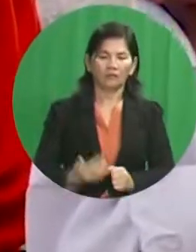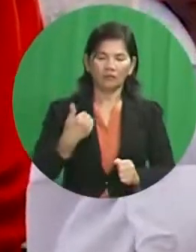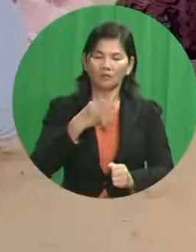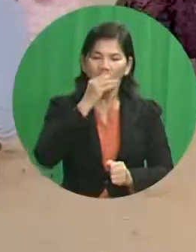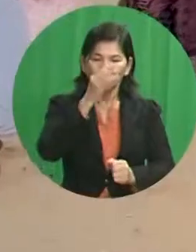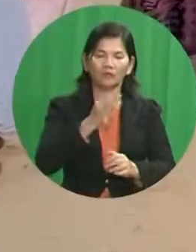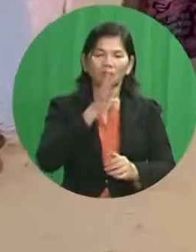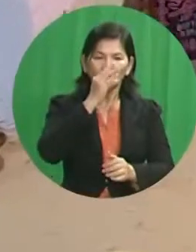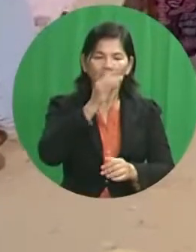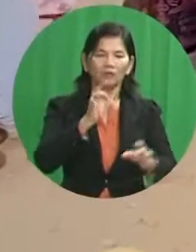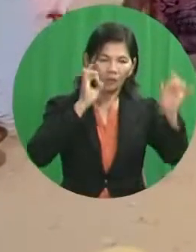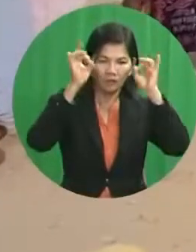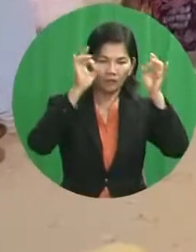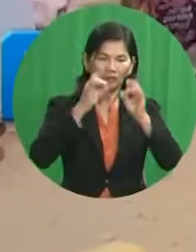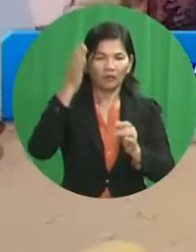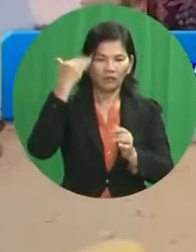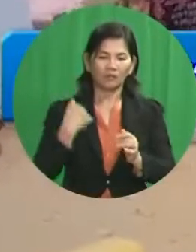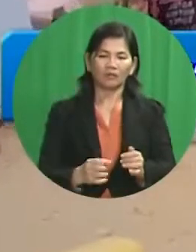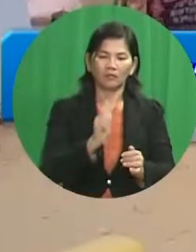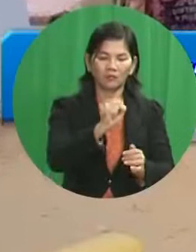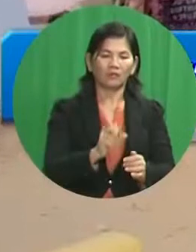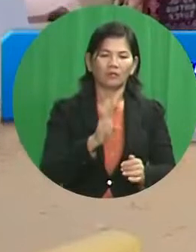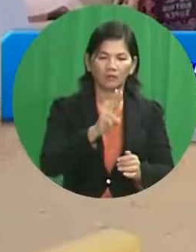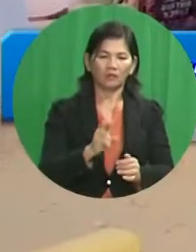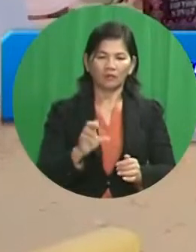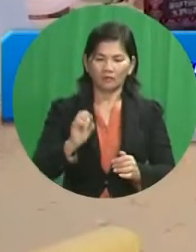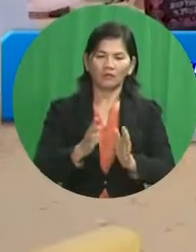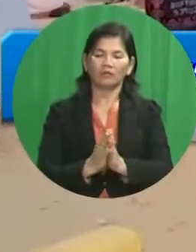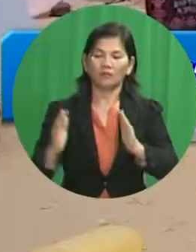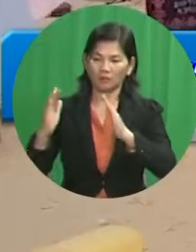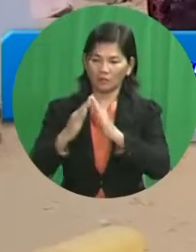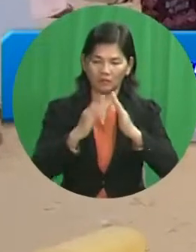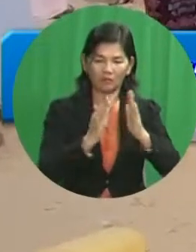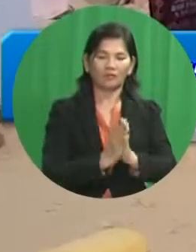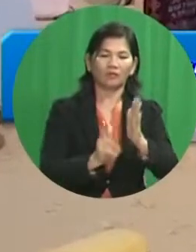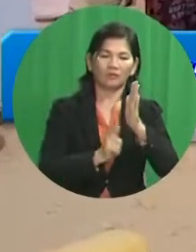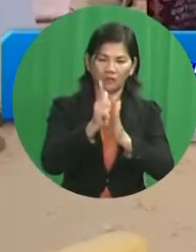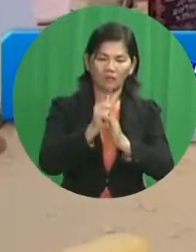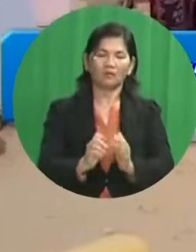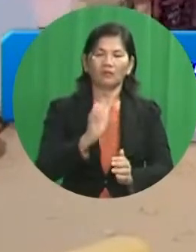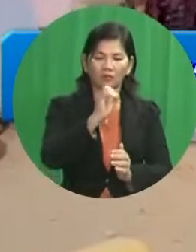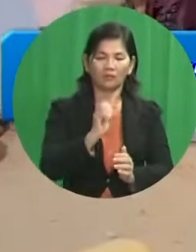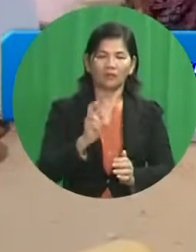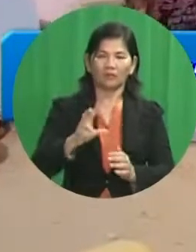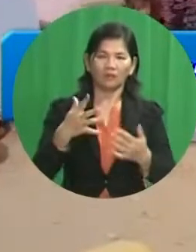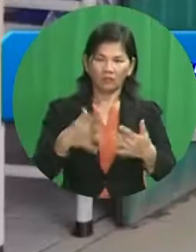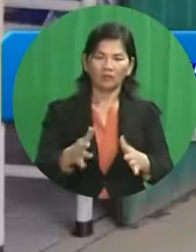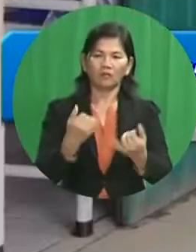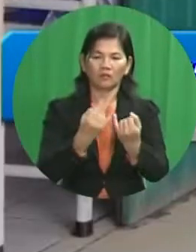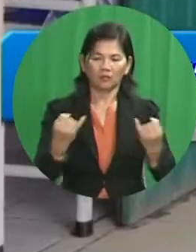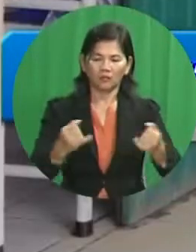យោងតាមសម្ដីរៀបរាប់របស់អ្នកនាងអាមីណាអាឌីហាសានមកពីភូមិមួយនៅភូមិខាងត្បូងប្រទេសសូម៉ាលីសូមបញ្ជាក់ថា